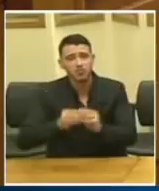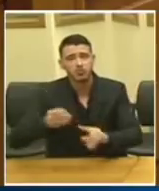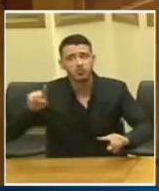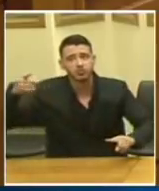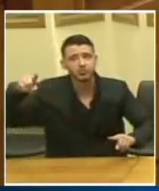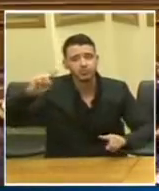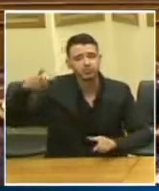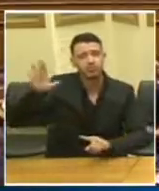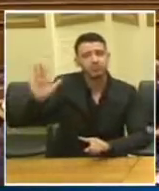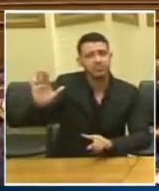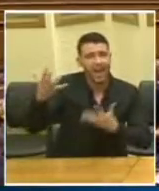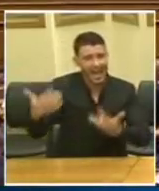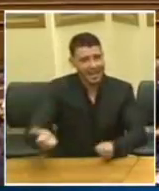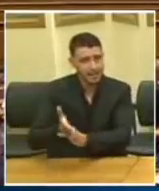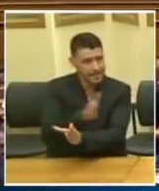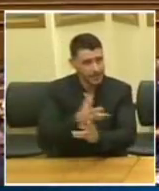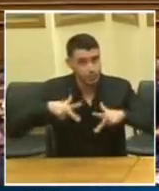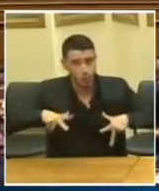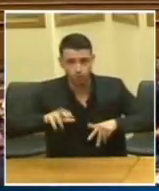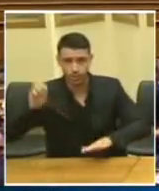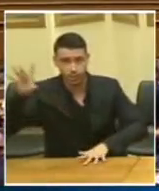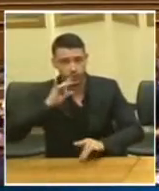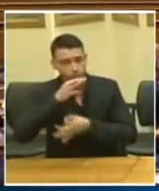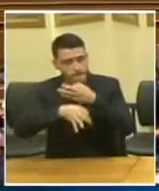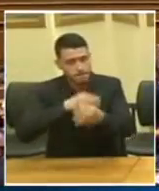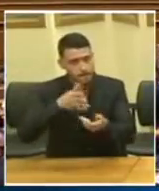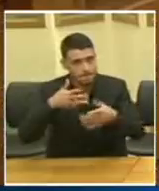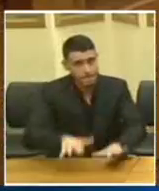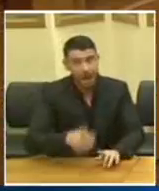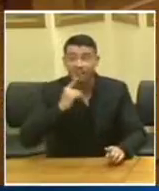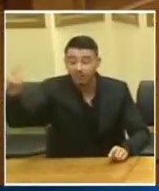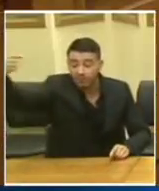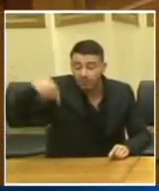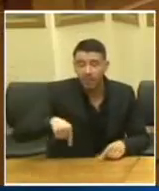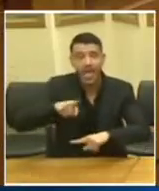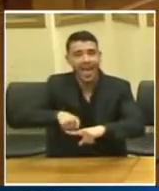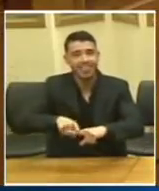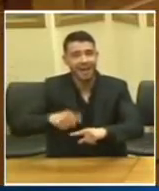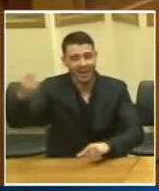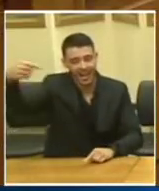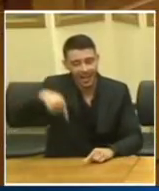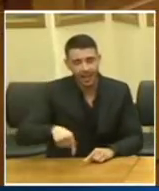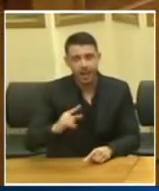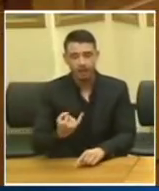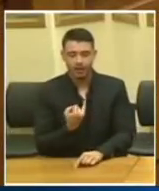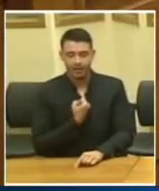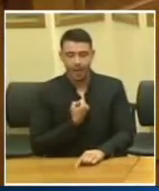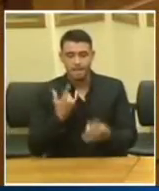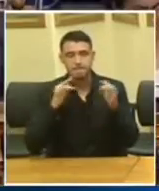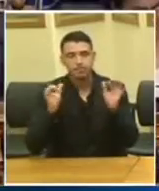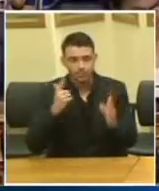Υπουργός των Εξωτερικών, και σε αυτά με τα οποία ταξιδεύουν στη χώρα μας, ταξιδεύουν με ηθαγένεια Μακεδόνιαν,